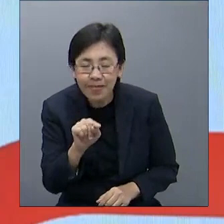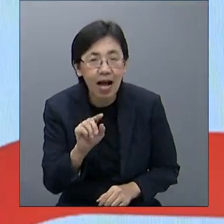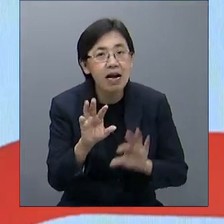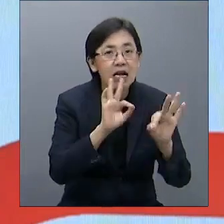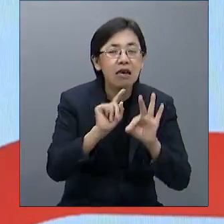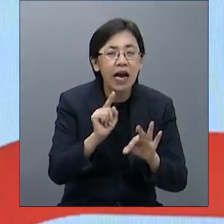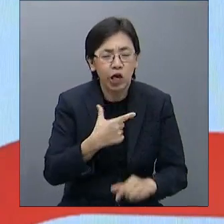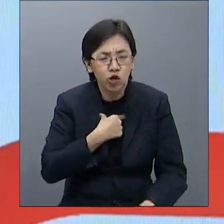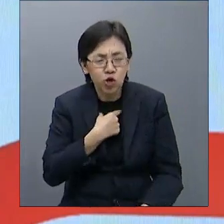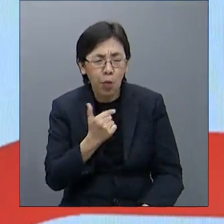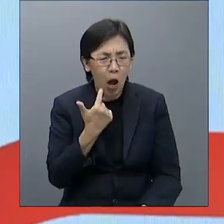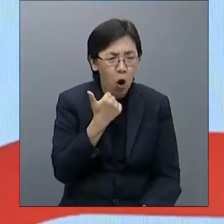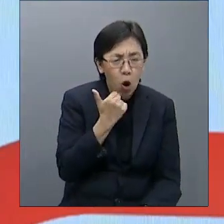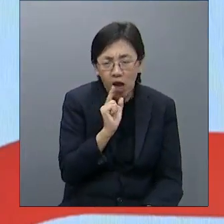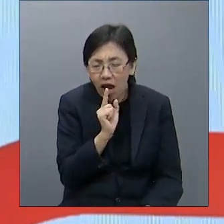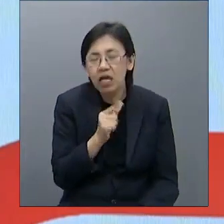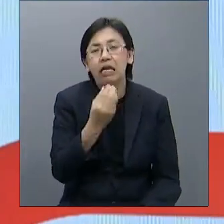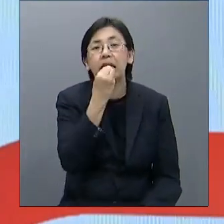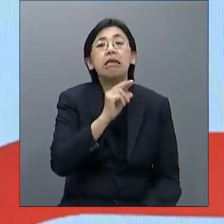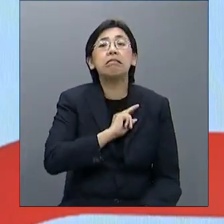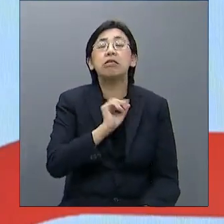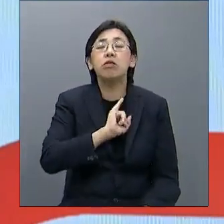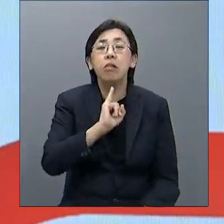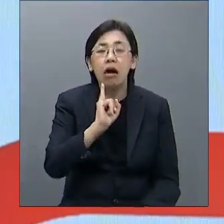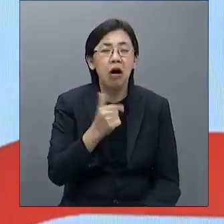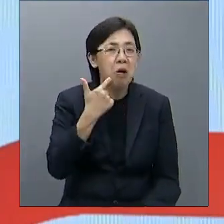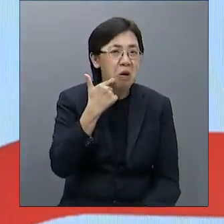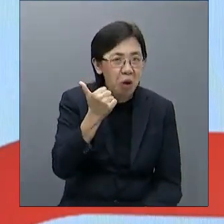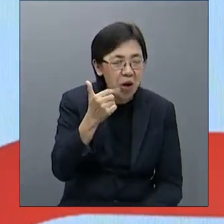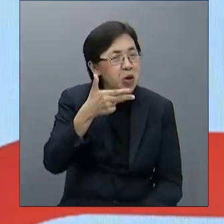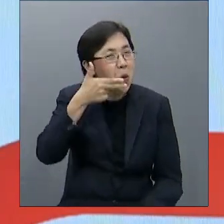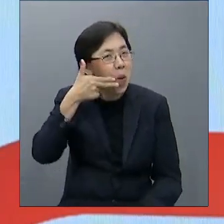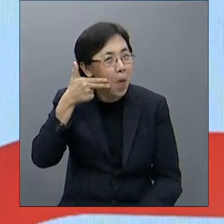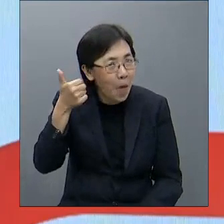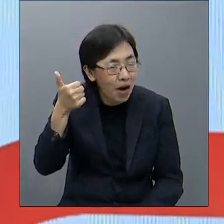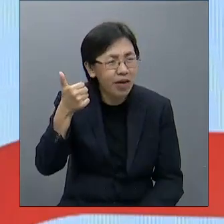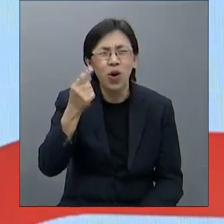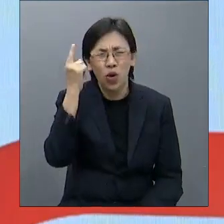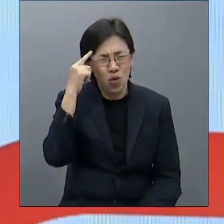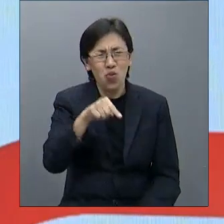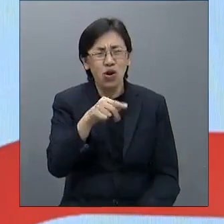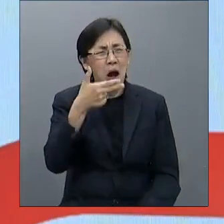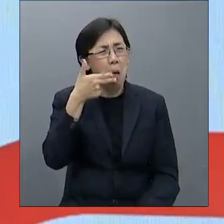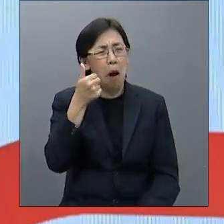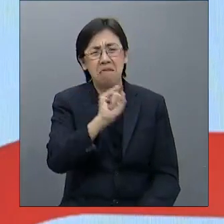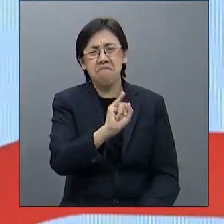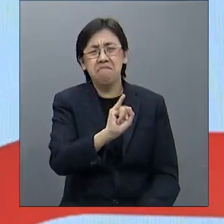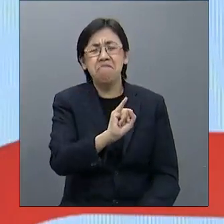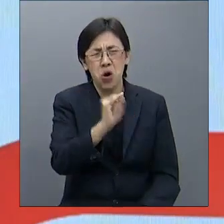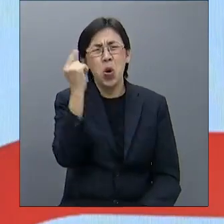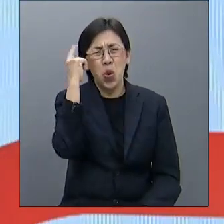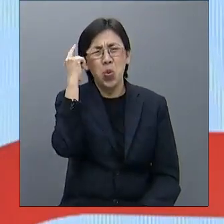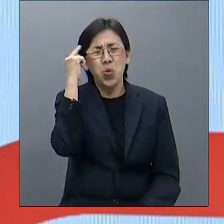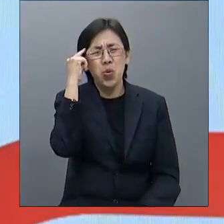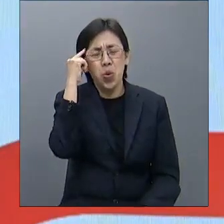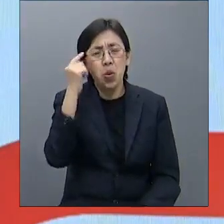ใจปากของเราถูกต้องไหมคะเราก็ต้องเลือกที่อร่อยเลือกที่มีความหวานทั้งที่รู้นะคะว่าความหวานและน้ำตาลนั้นเป็นหนึ่งในสา